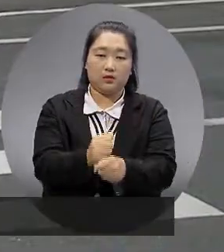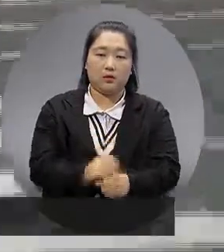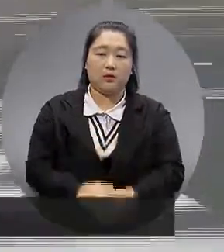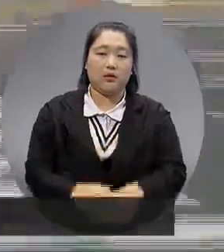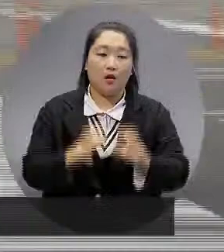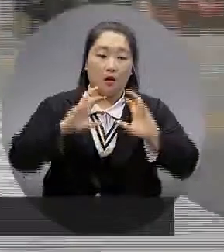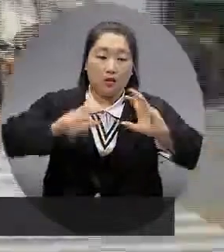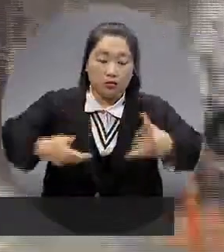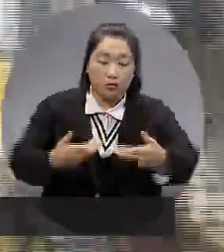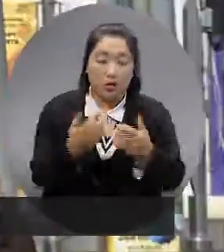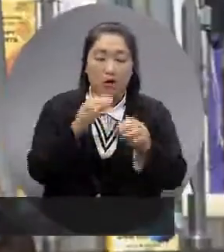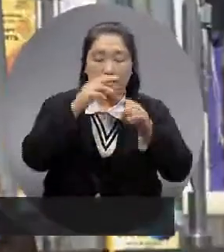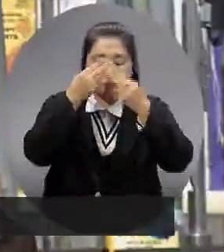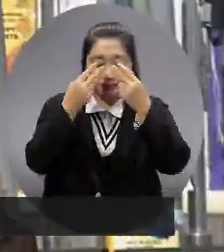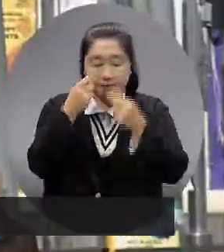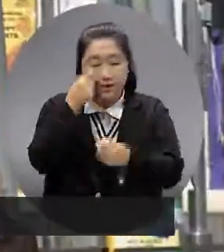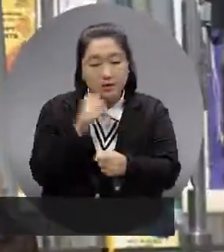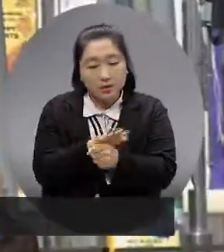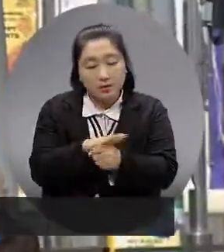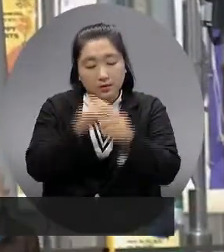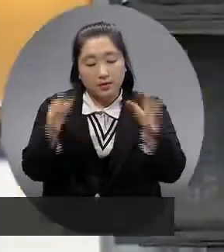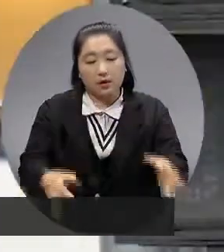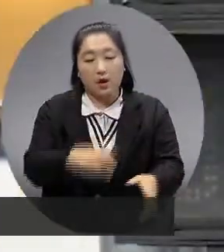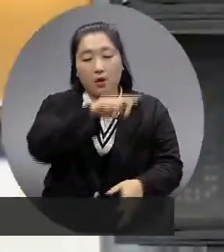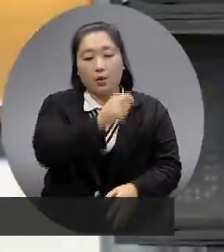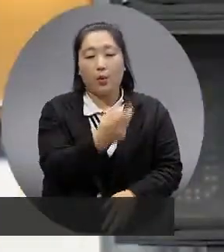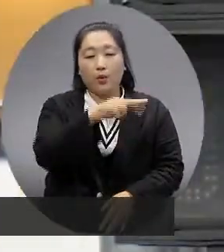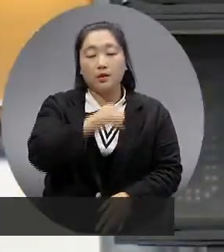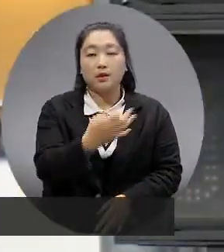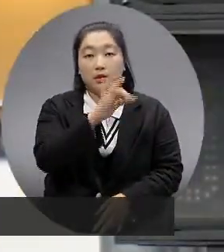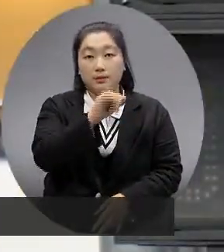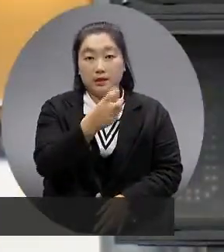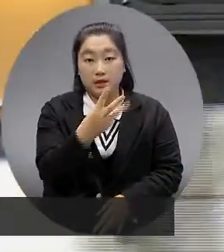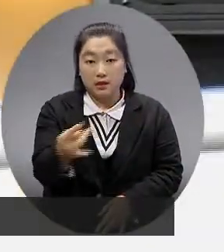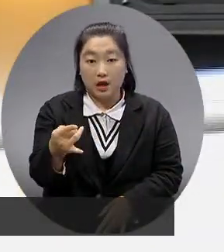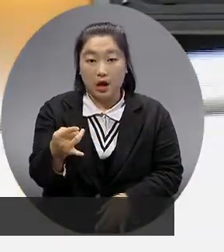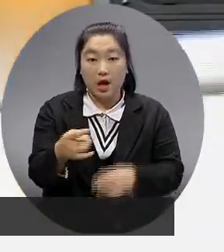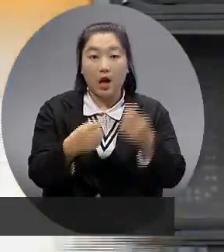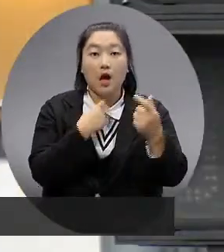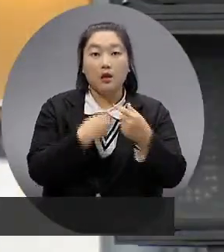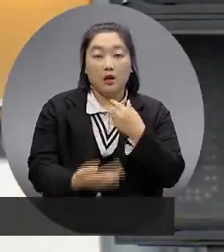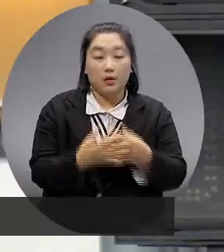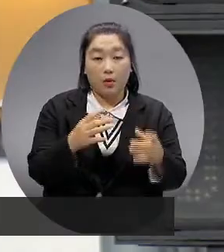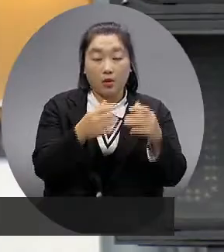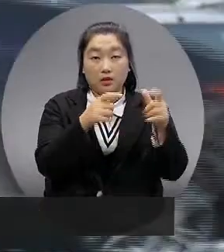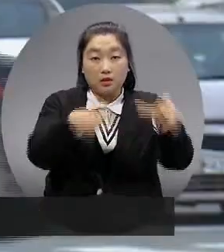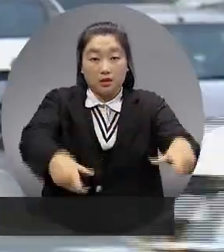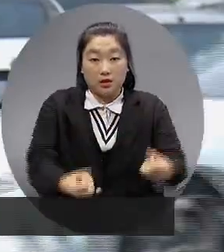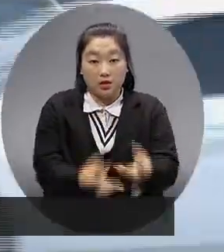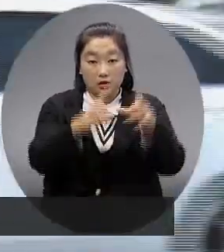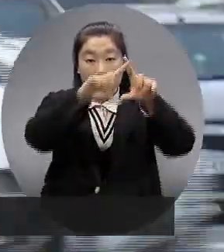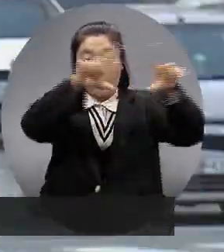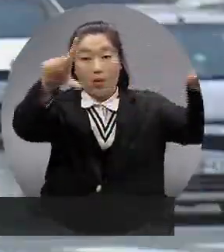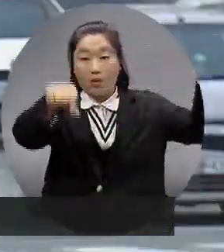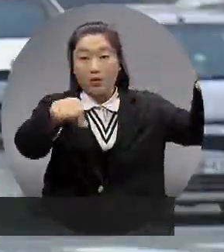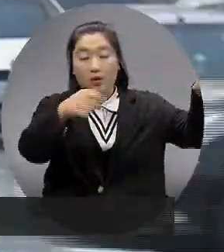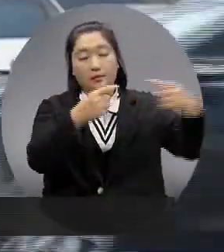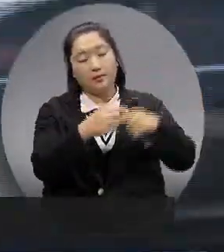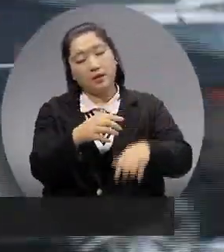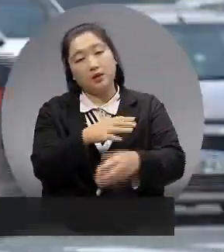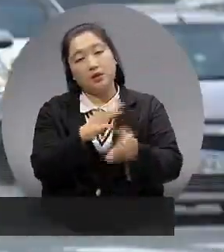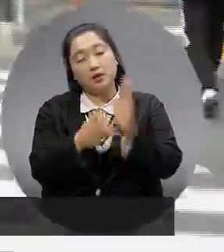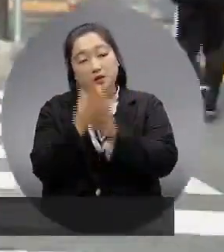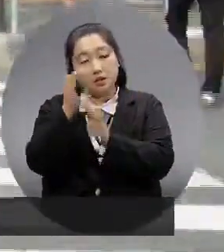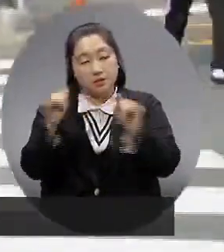애도 기간 중 코스프레 행사, 체험, 게임 등이 포함된 지역 행사 홍보 현수막이 버젓이 내걸리면서